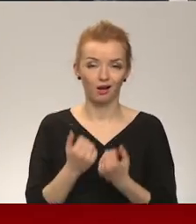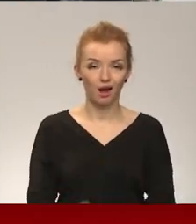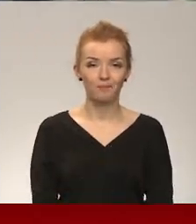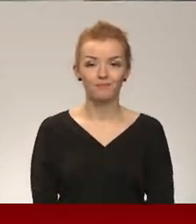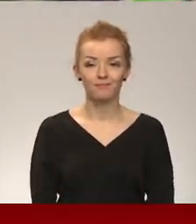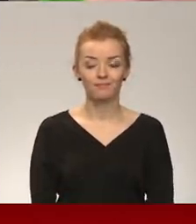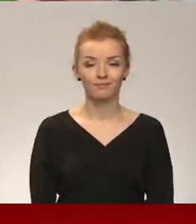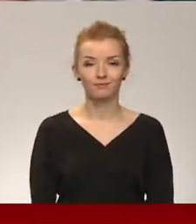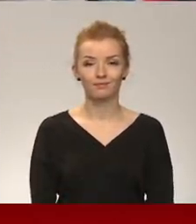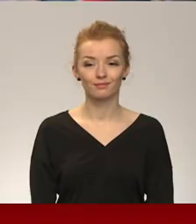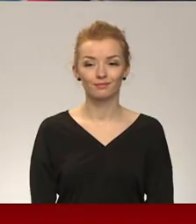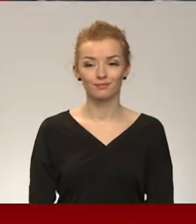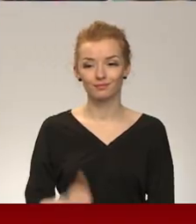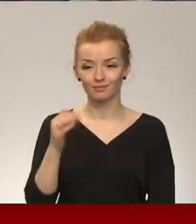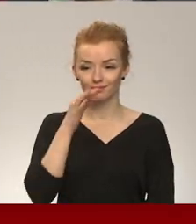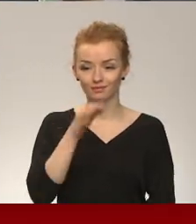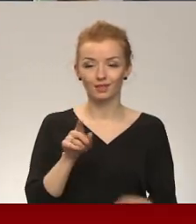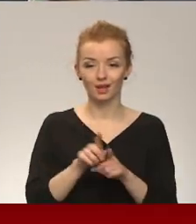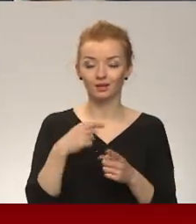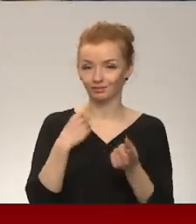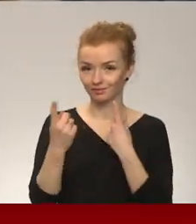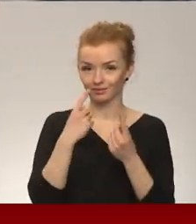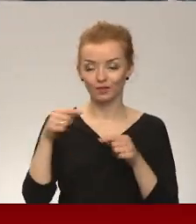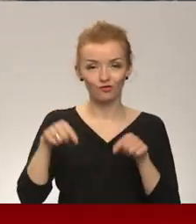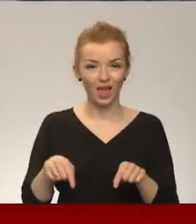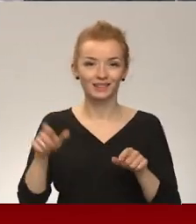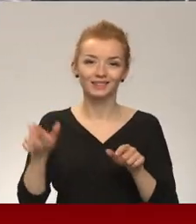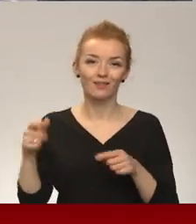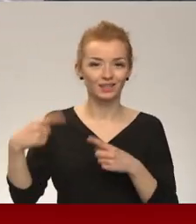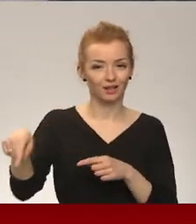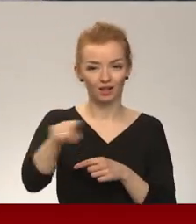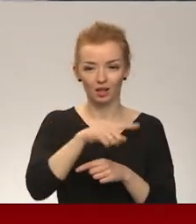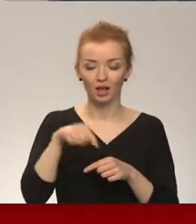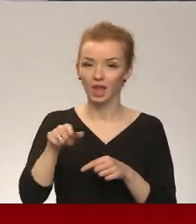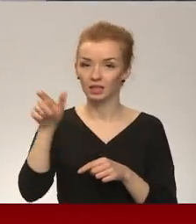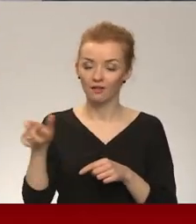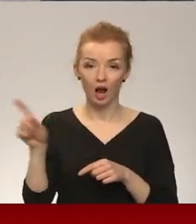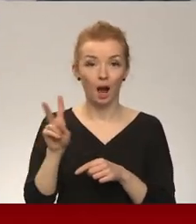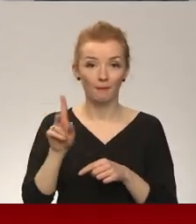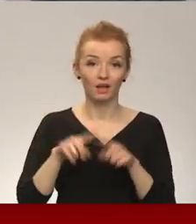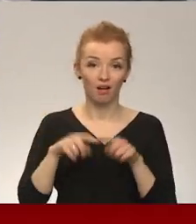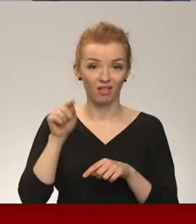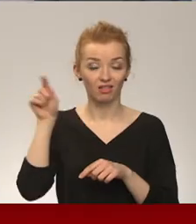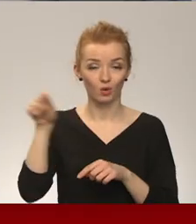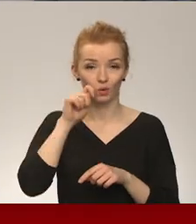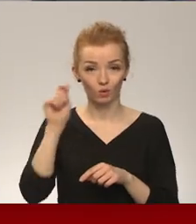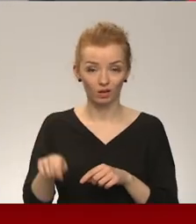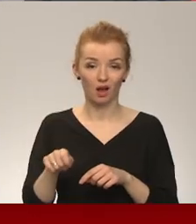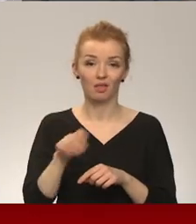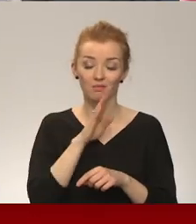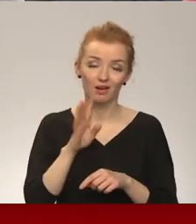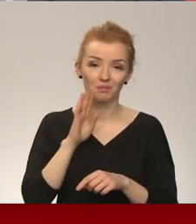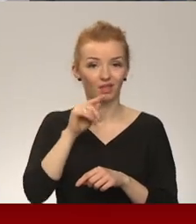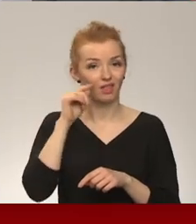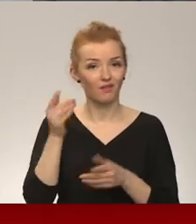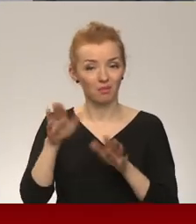Jā, un es piebildīšu arī, ka es aprunājos arī ar šeit sanākušajiem cilvēkiem. Pirms brīža šeit ir cilvēki, kuriem piederīgie dzīvo Ukrainā, kuriem mātes un tēvi tur ir